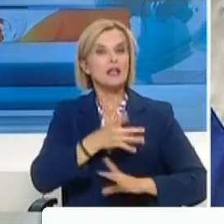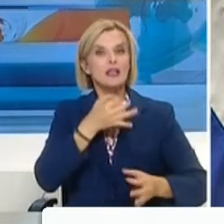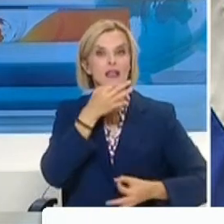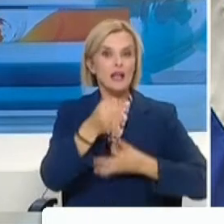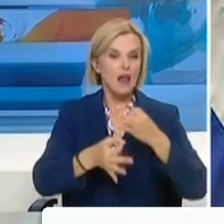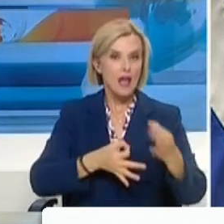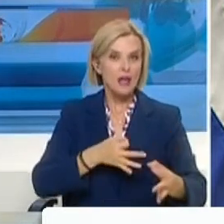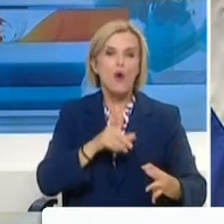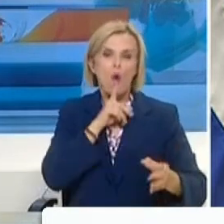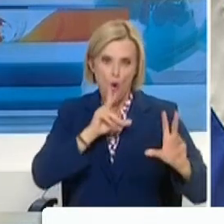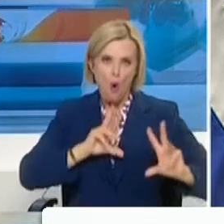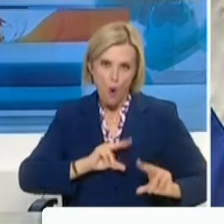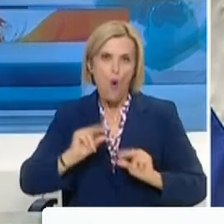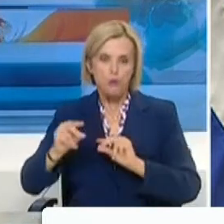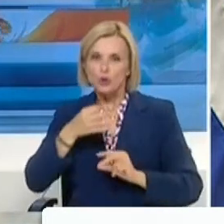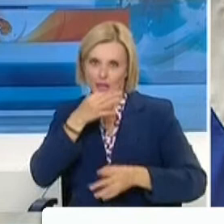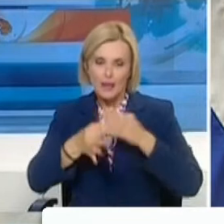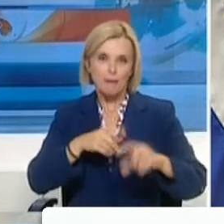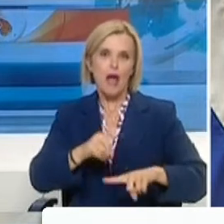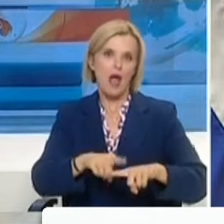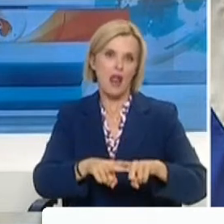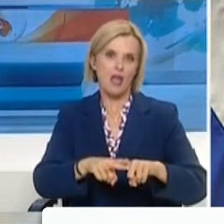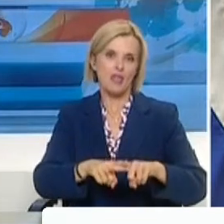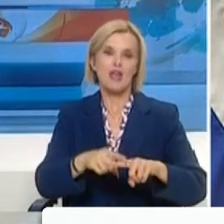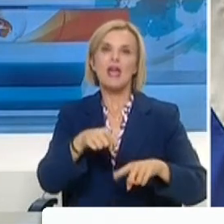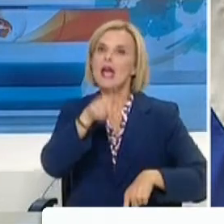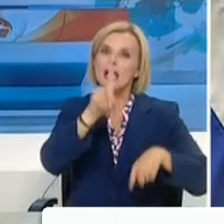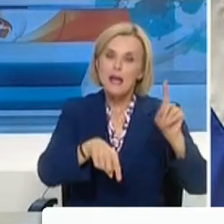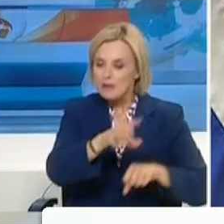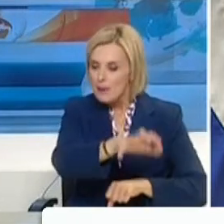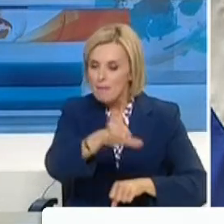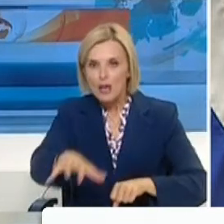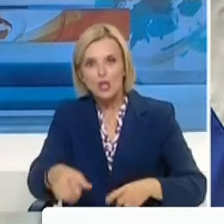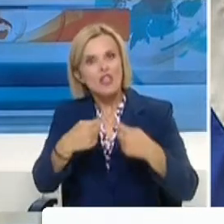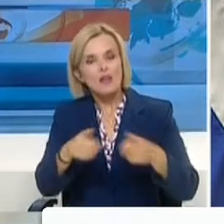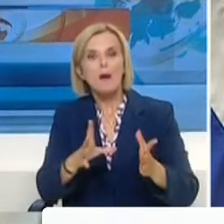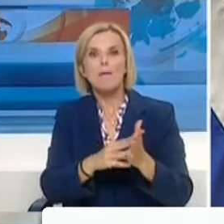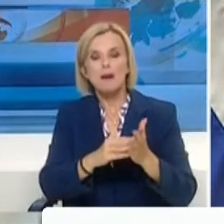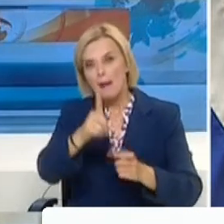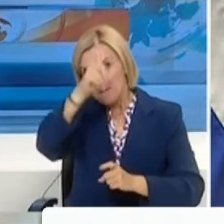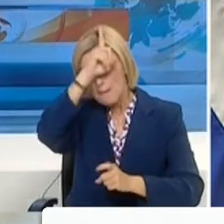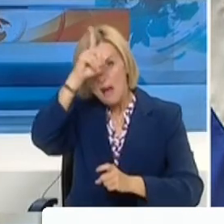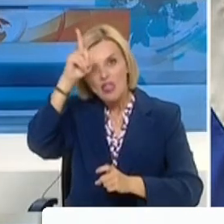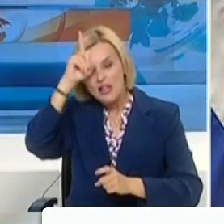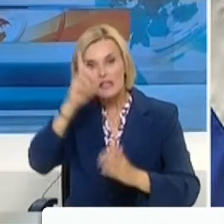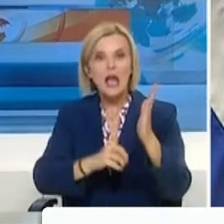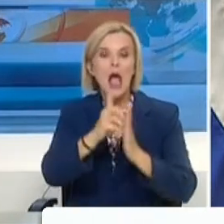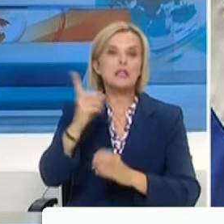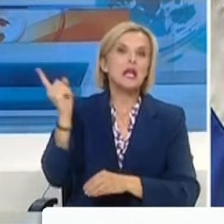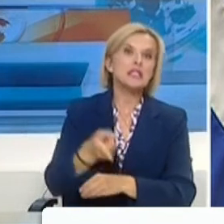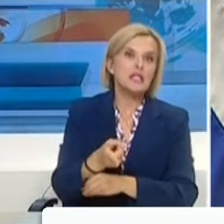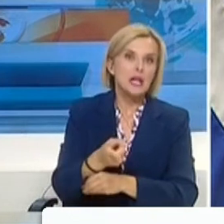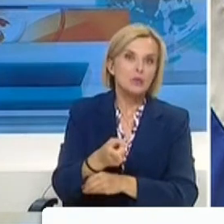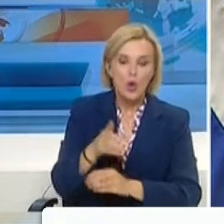που θα προβλέπω πριν από λίγο για την Ελλάδα, για διαφορετική πορεία σε κάποιες περιοχές σε σχέση με άλλες. Η Μαδρίτη, για παράδειγμα, έχει 11%, τα Κανάρια